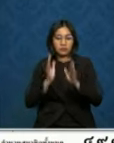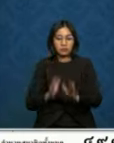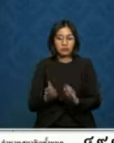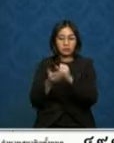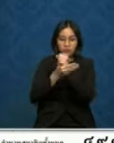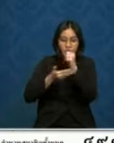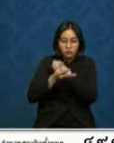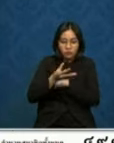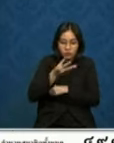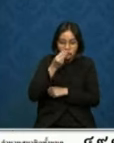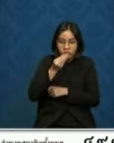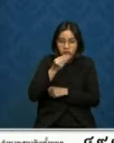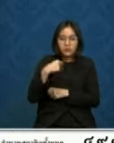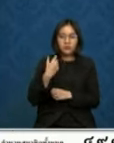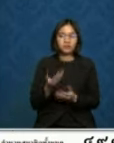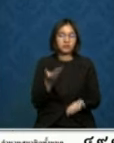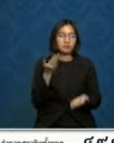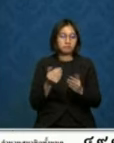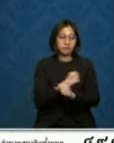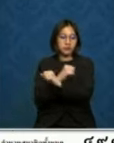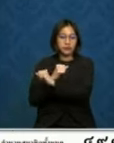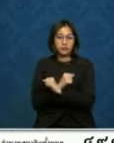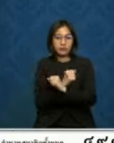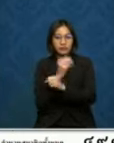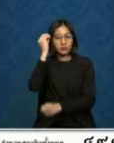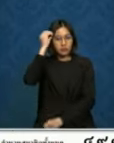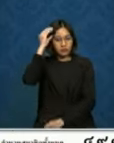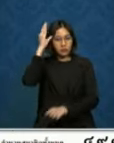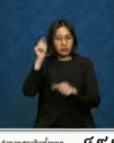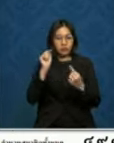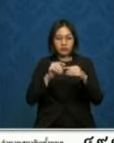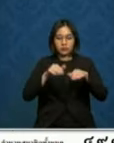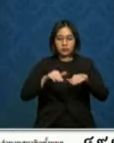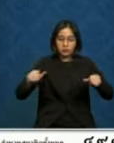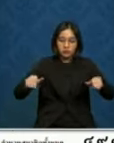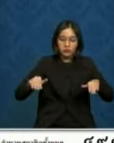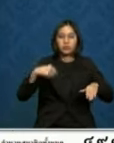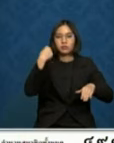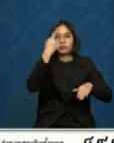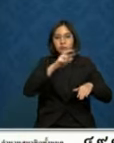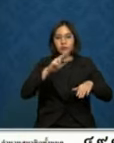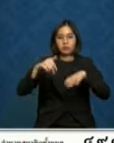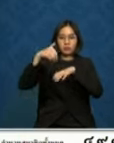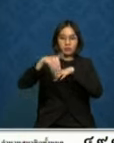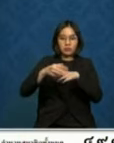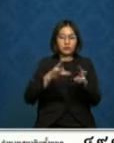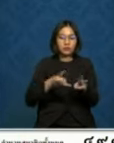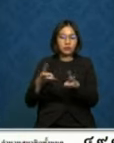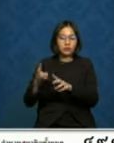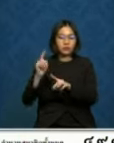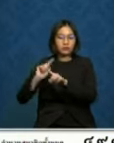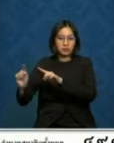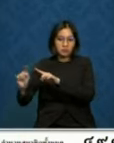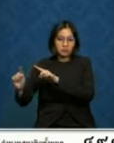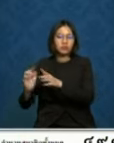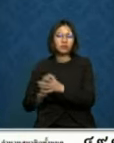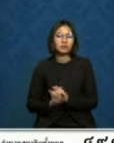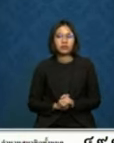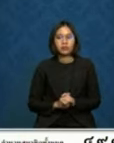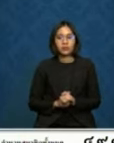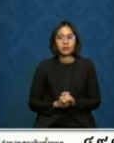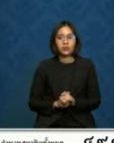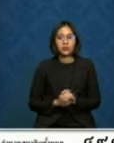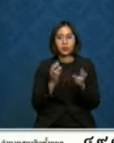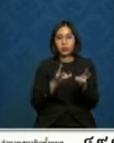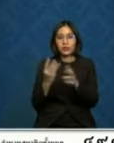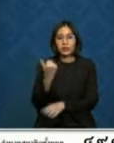าเสพติดหรือสร้างภูมิคุ้มกันให้กับเด็กหรือคนที่อยู่นอกระบบผ่านเครื่องมือและช่องทางต่างๆ